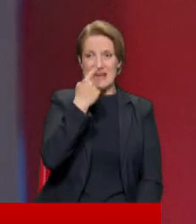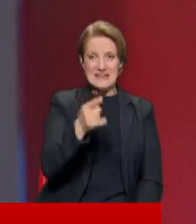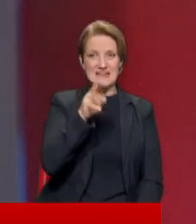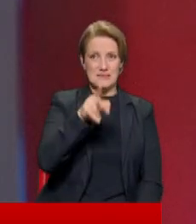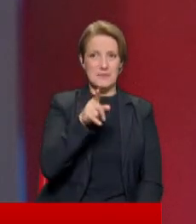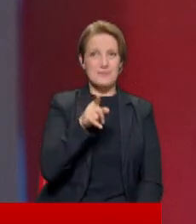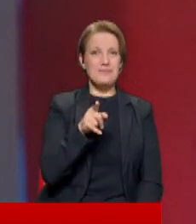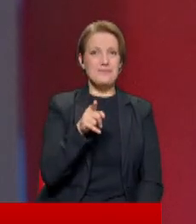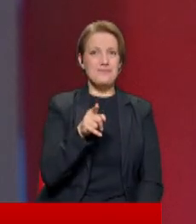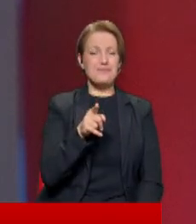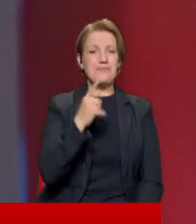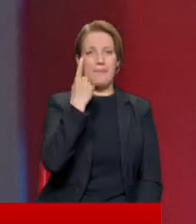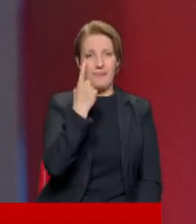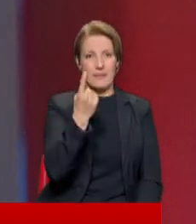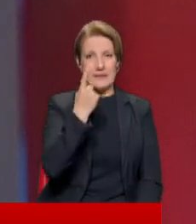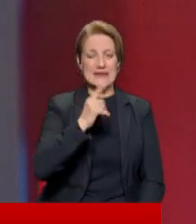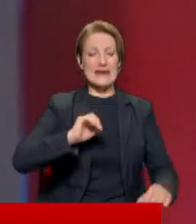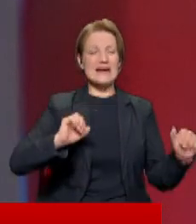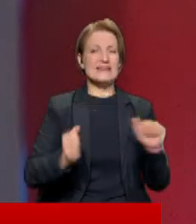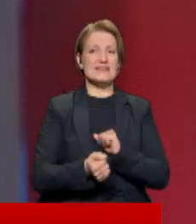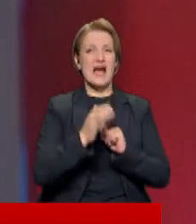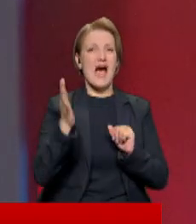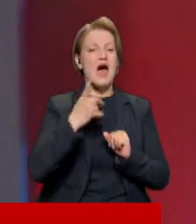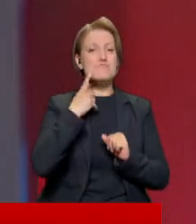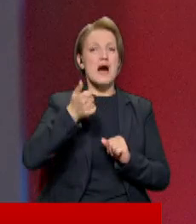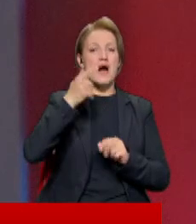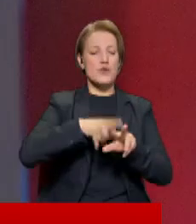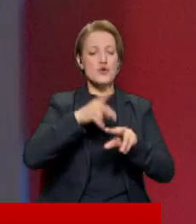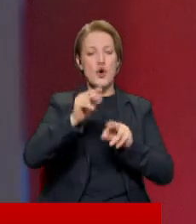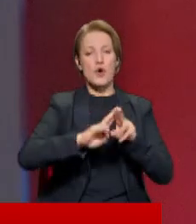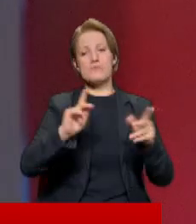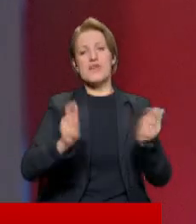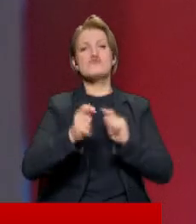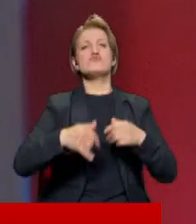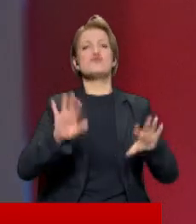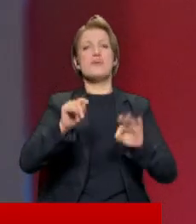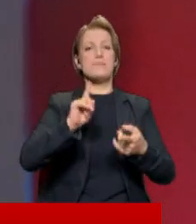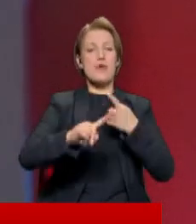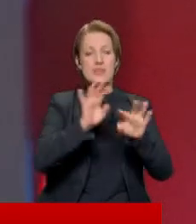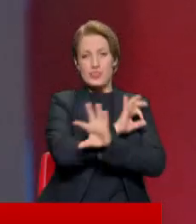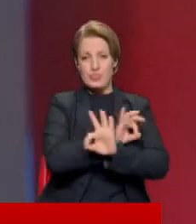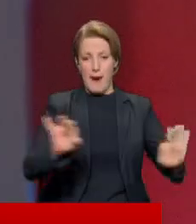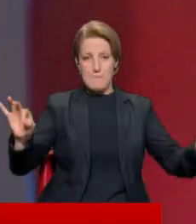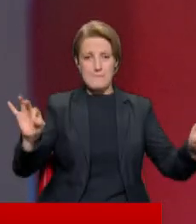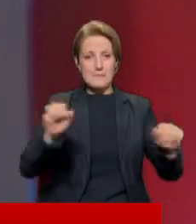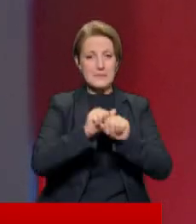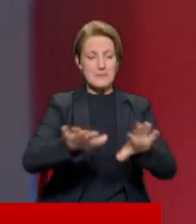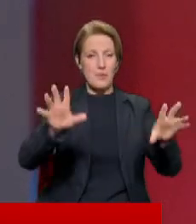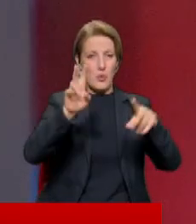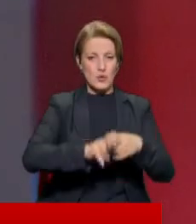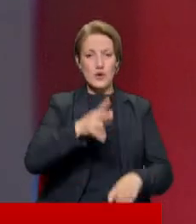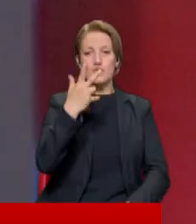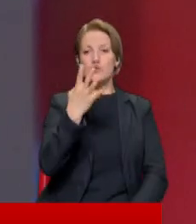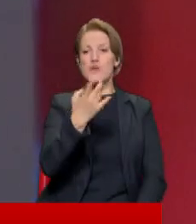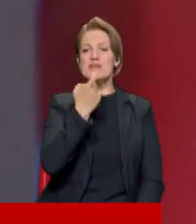sizin dediğiniz gibi bir krizde yani her bakandan Yok Başkalarına değişmeyecek bir politikaya oturursa Biz üç dört yıl içinde